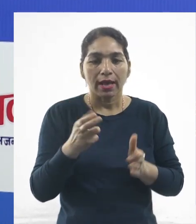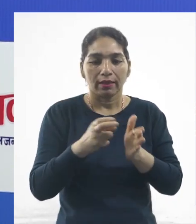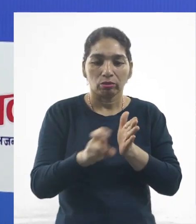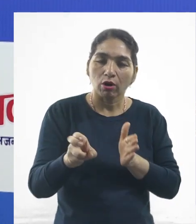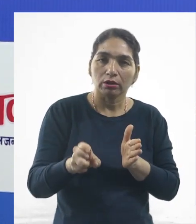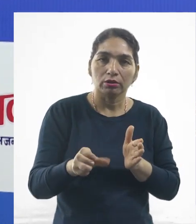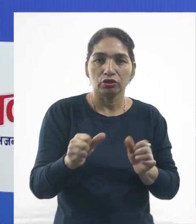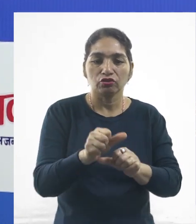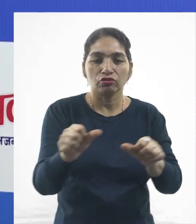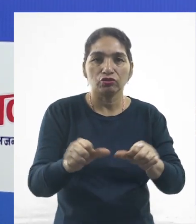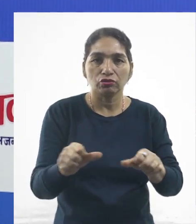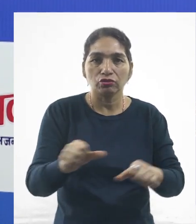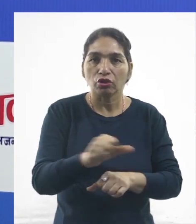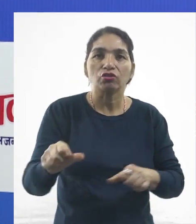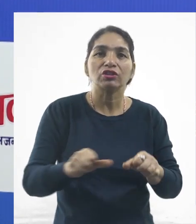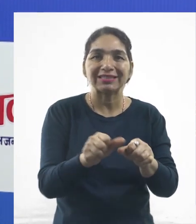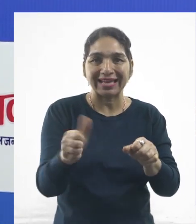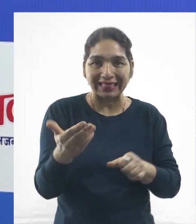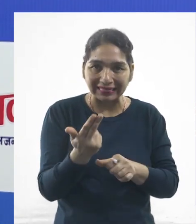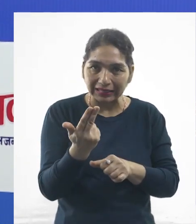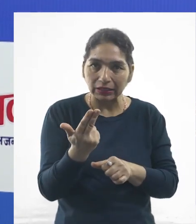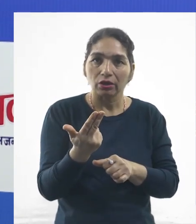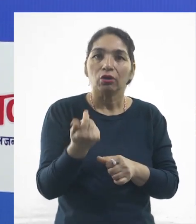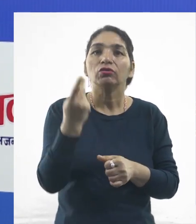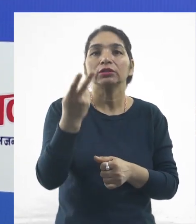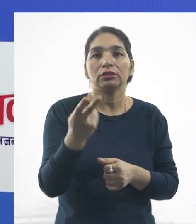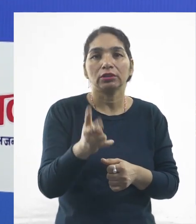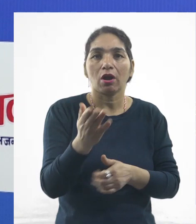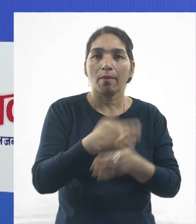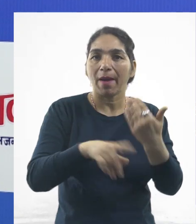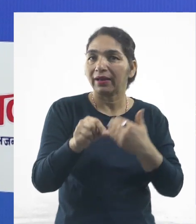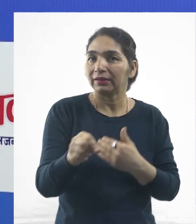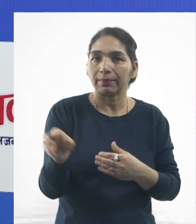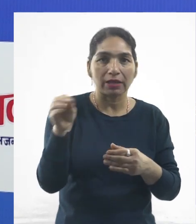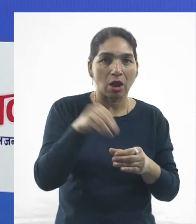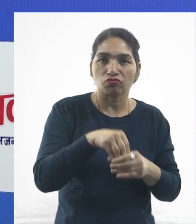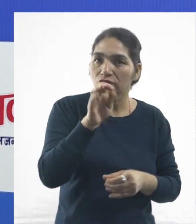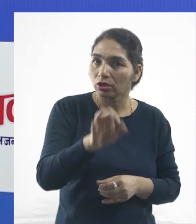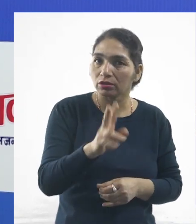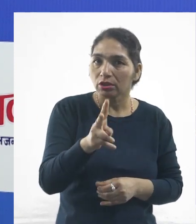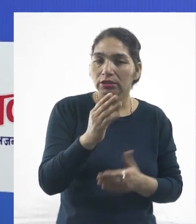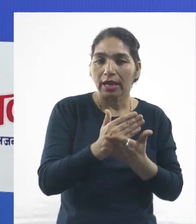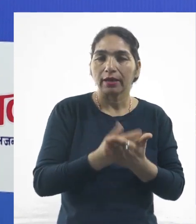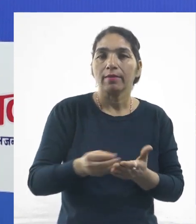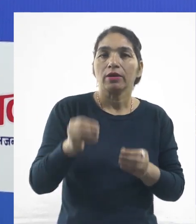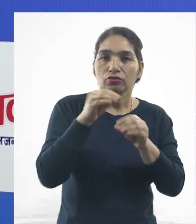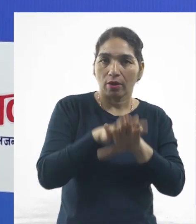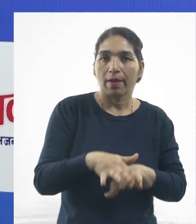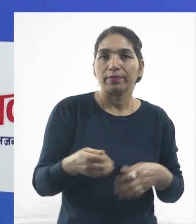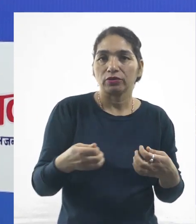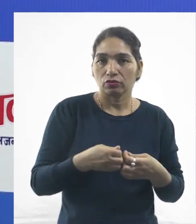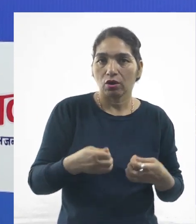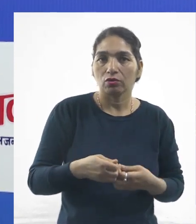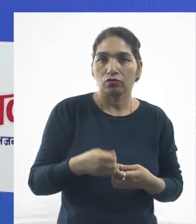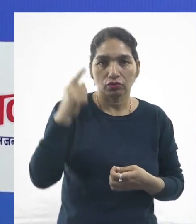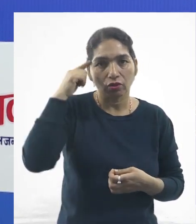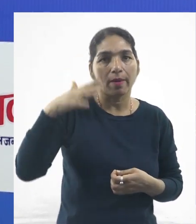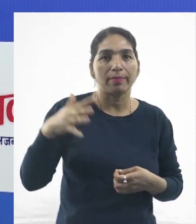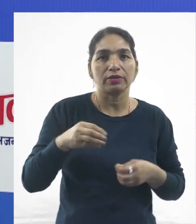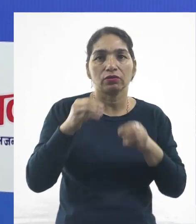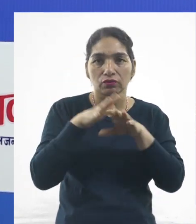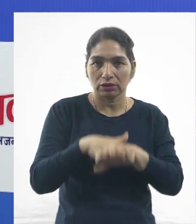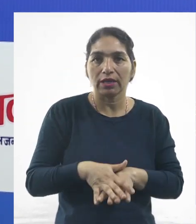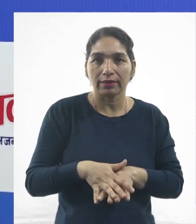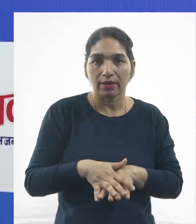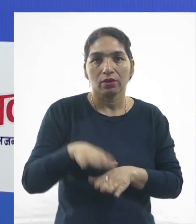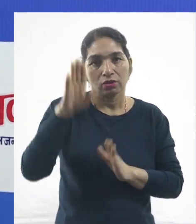अरू कार्यक्रम हुँदाखेरि त्यहाँ अपाङ्गता पनि आउन सक्छन्, अपाङ्गतालाई पनि तपाईँले त्यो कार्यक्रममा समावेश गर्नुहोस् है, किनभने समावेशीको सिद्धान्त त अब संविधानले पनि कल्पना